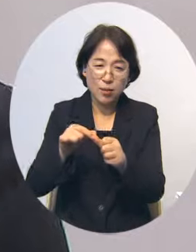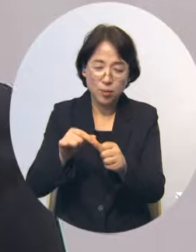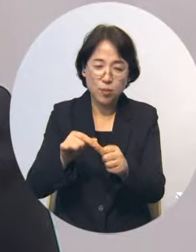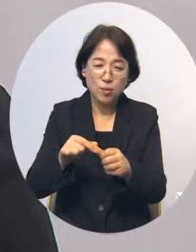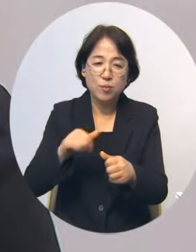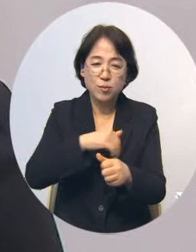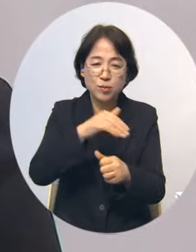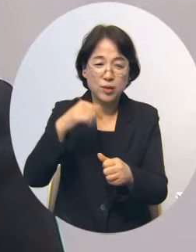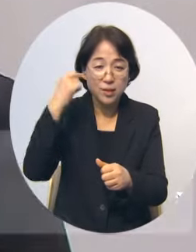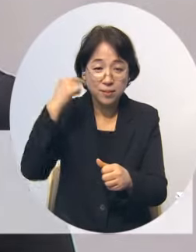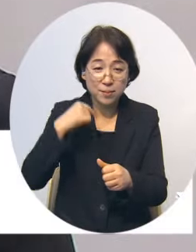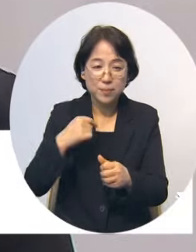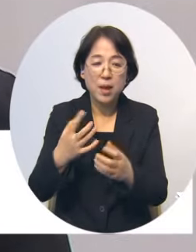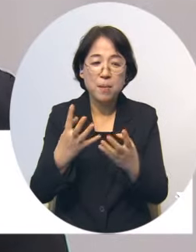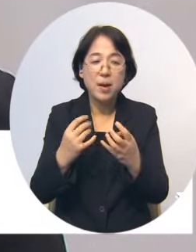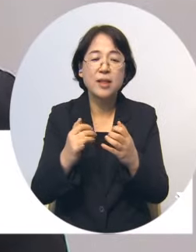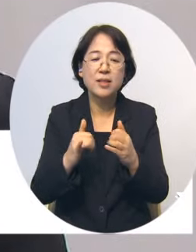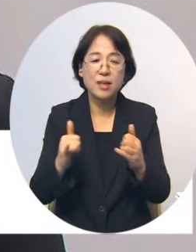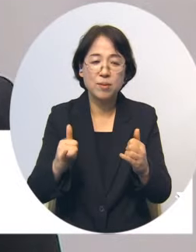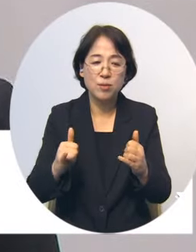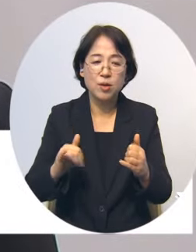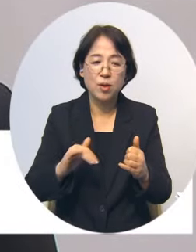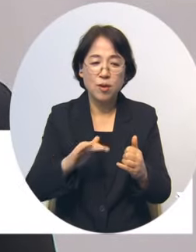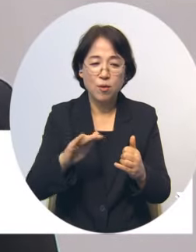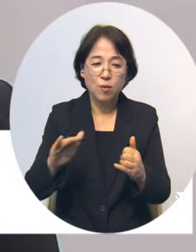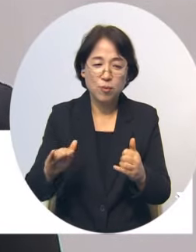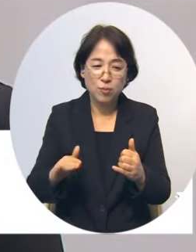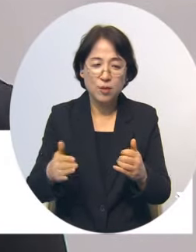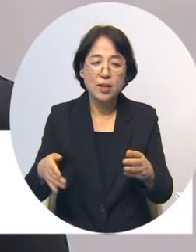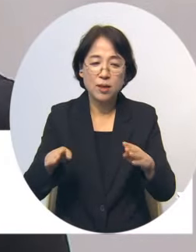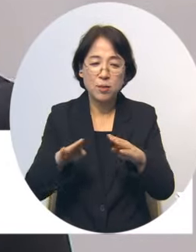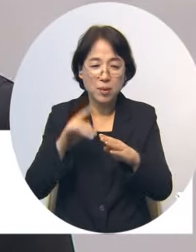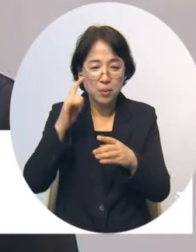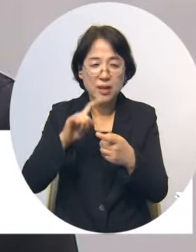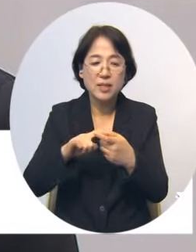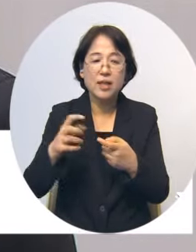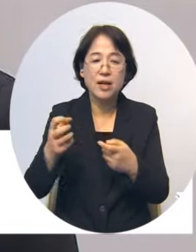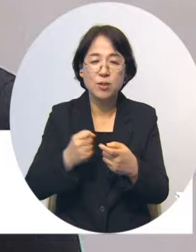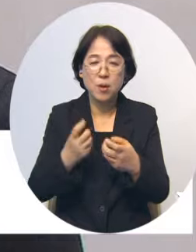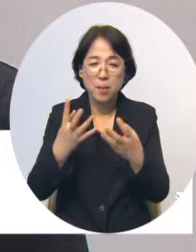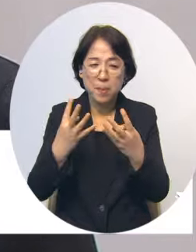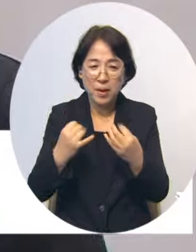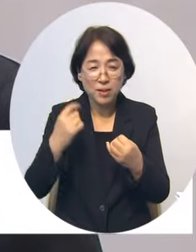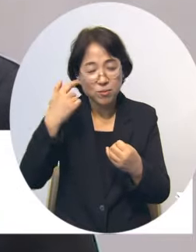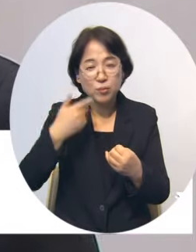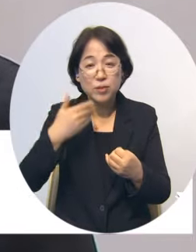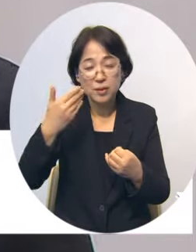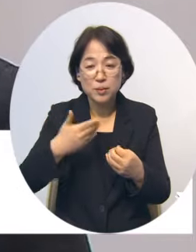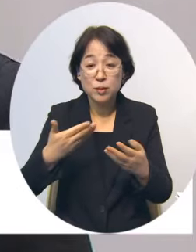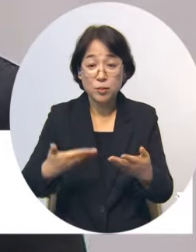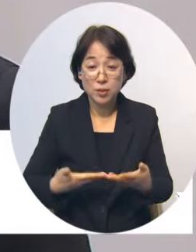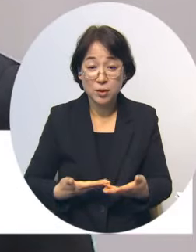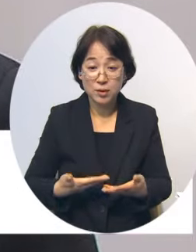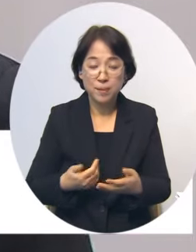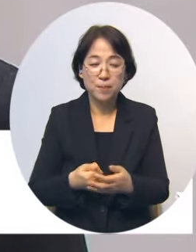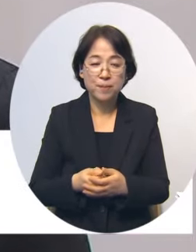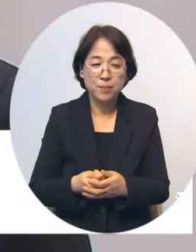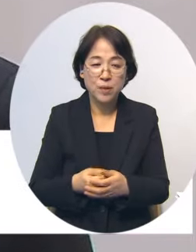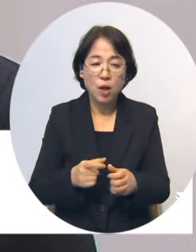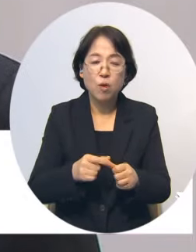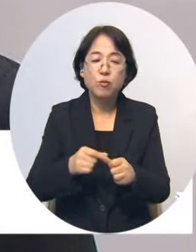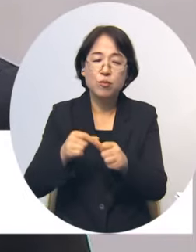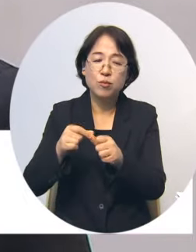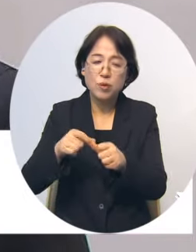합니다 많은 분들이 조금 저희 기관에 대해 관심을 갖고 계시고 많은 것들을 문의해 주셔서 어 얼마나이 구직